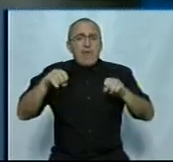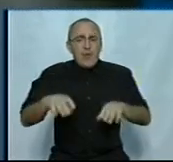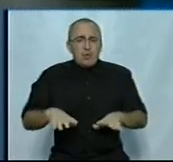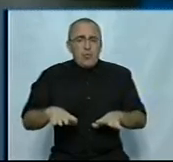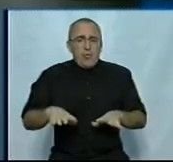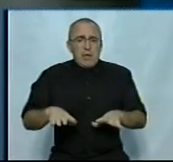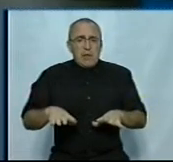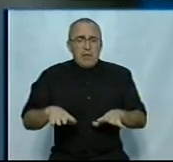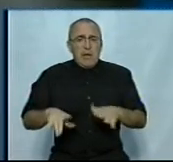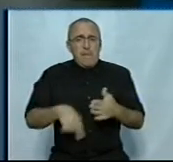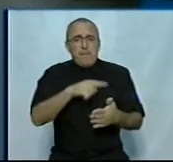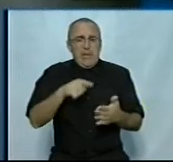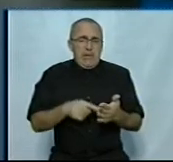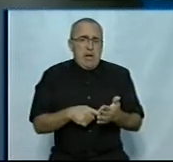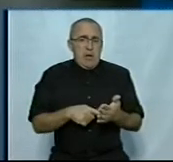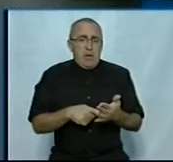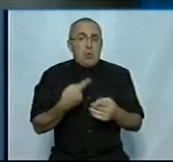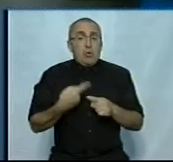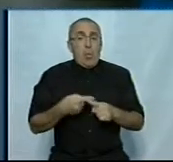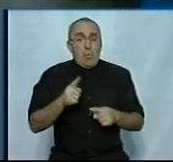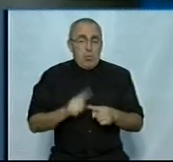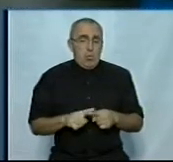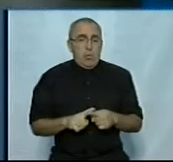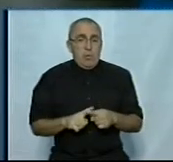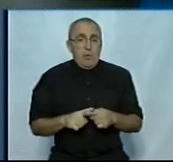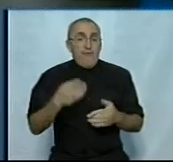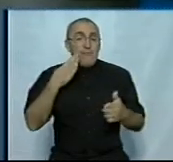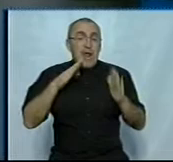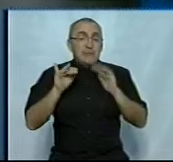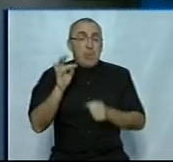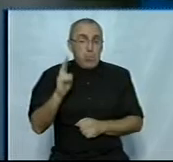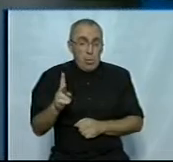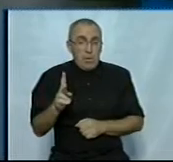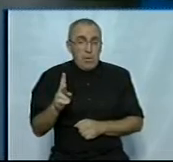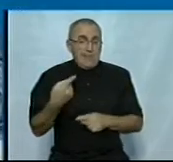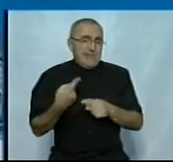вирішувати питання. Тому Фейсбук – це